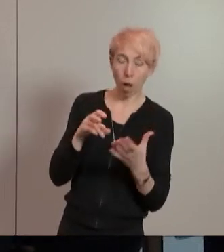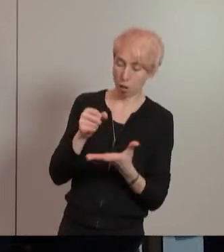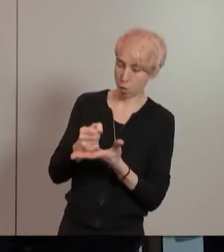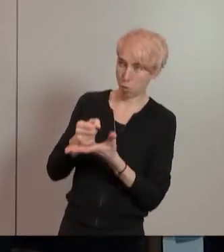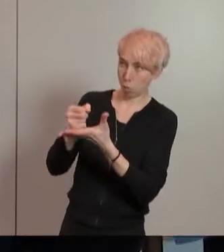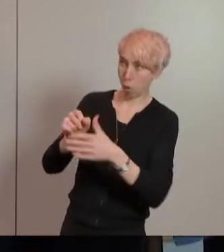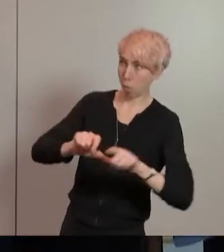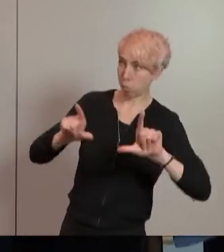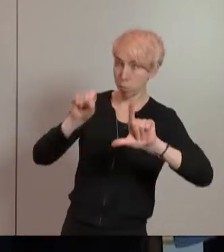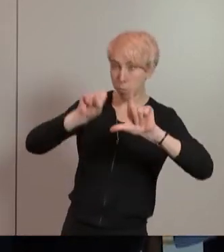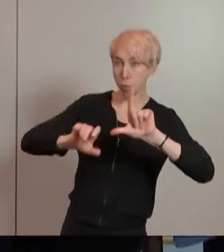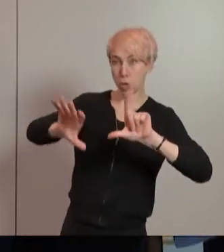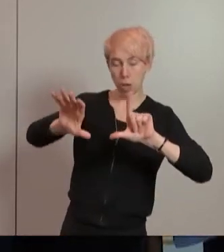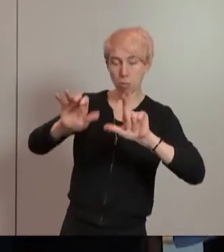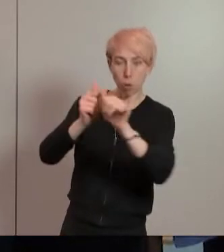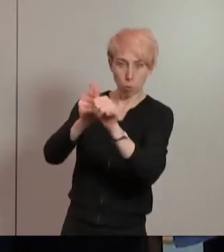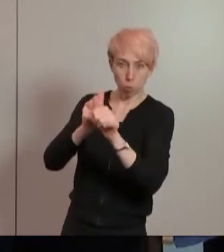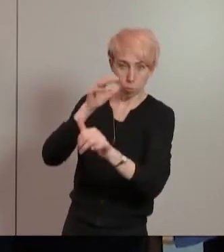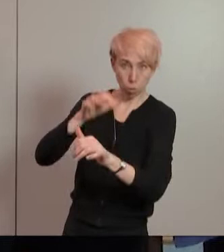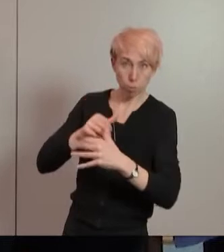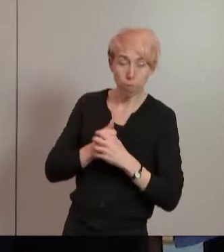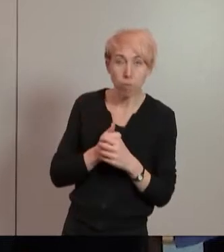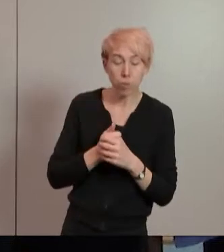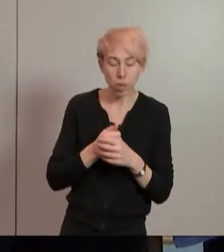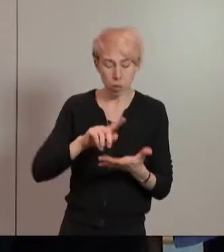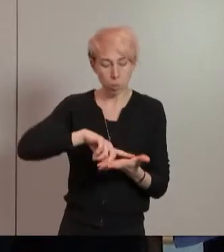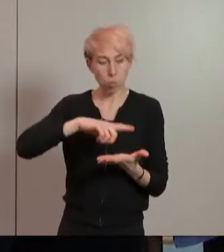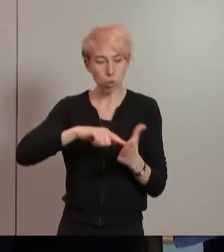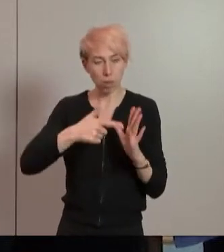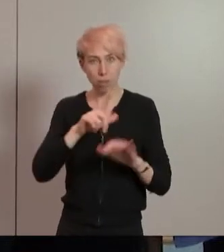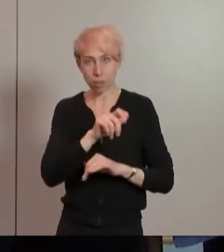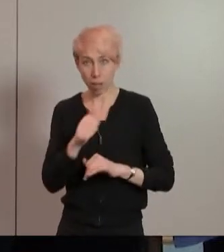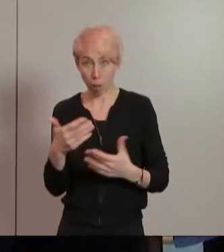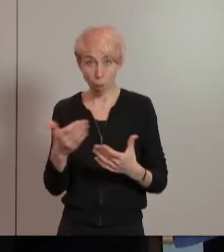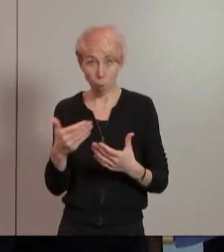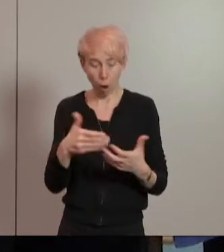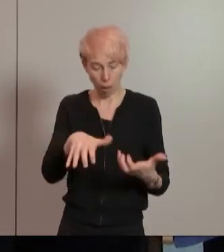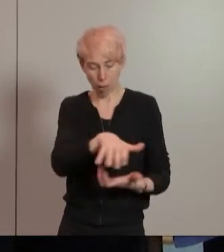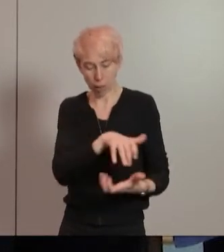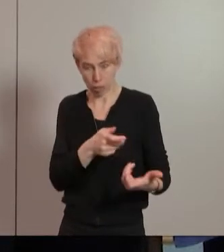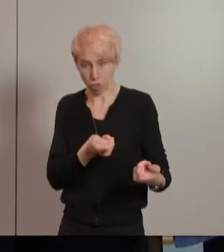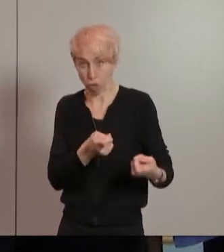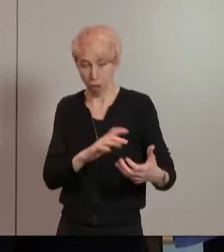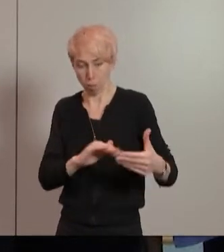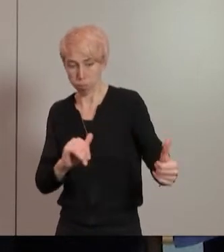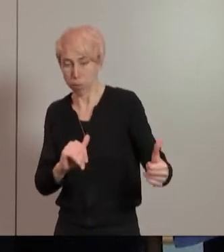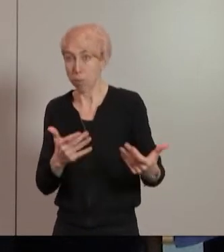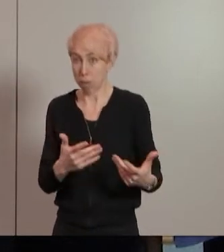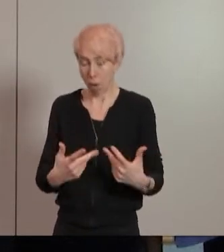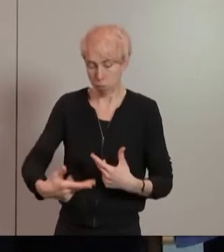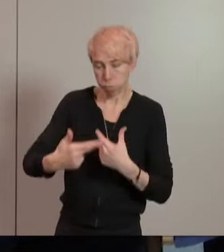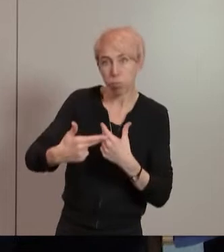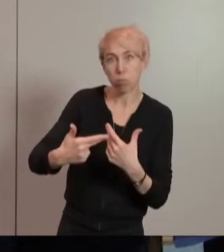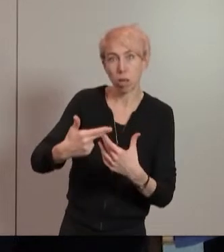mes propos. Le budget 2021 a été un budget de transition et de gestion de crise. Aujourd'hui est une étape clé